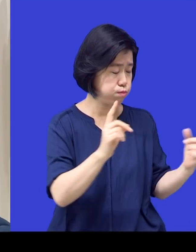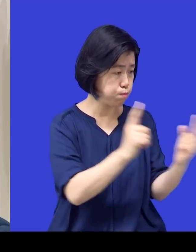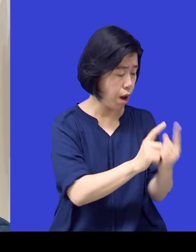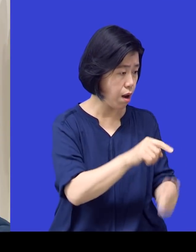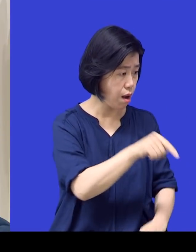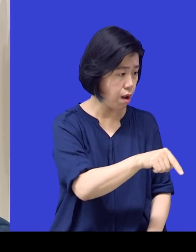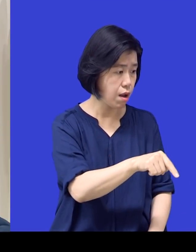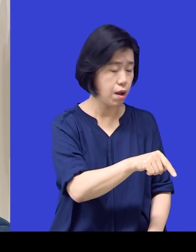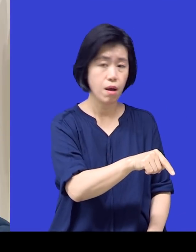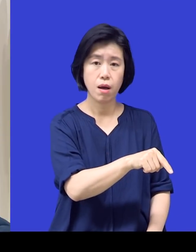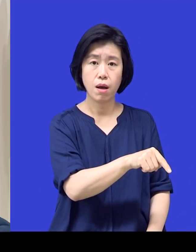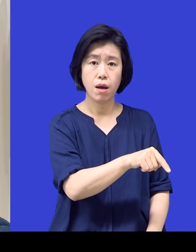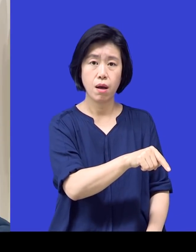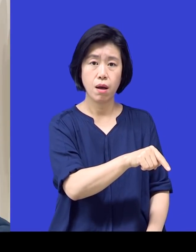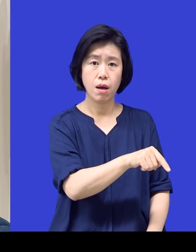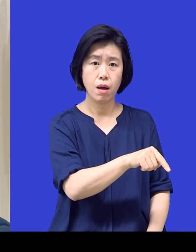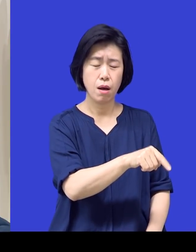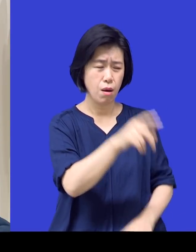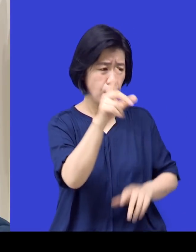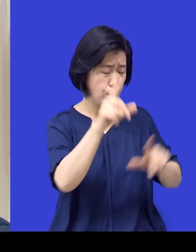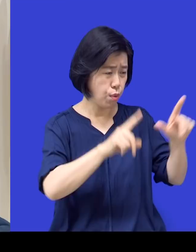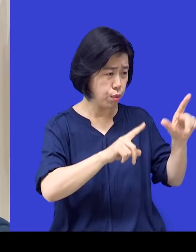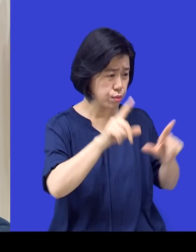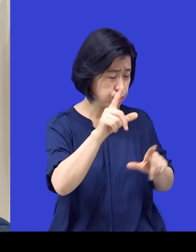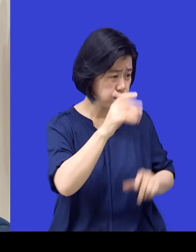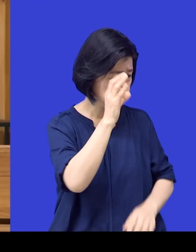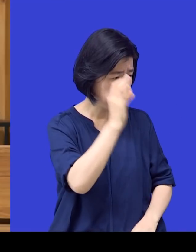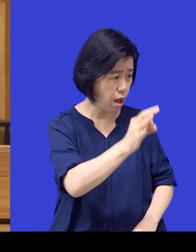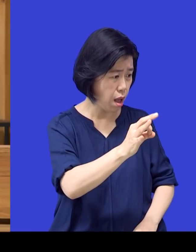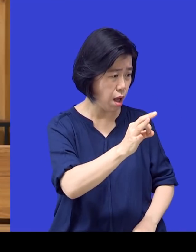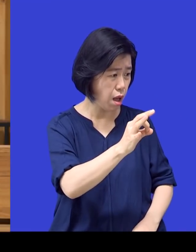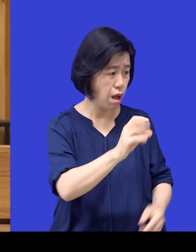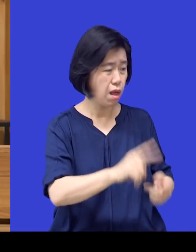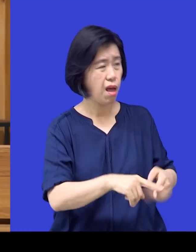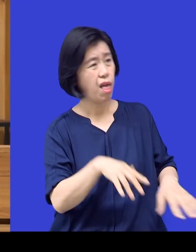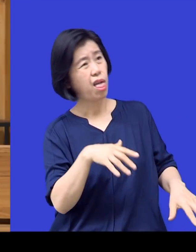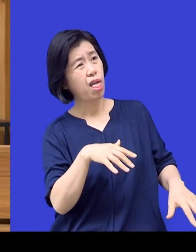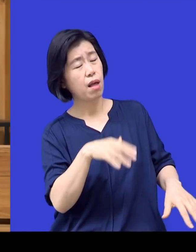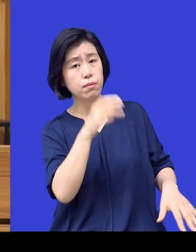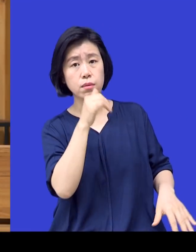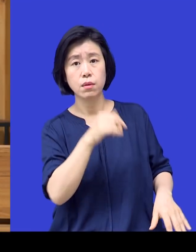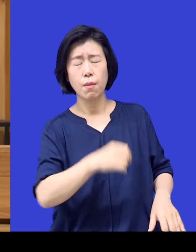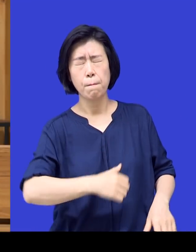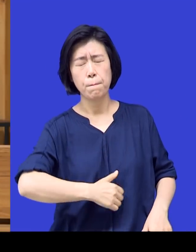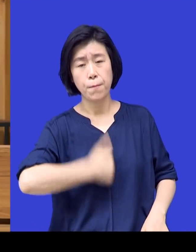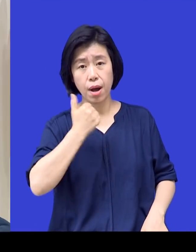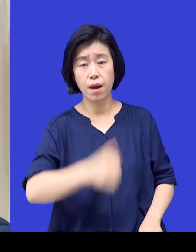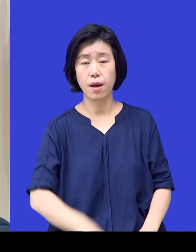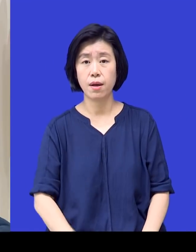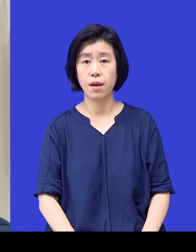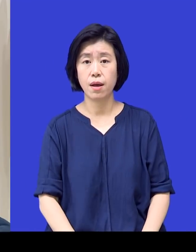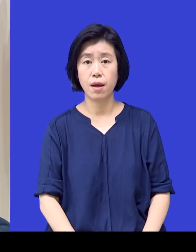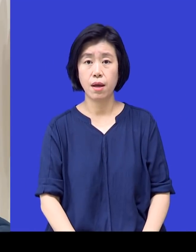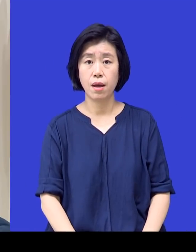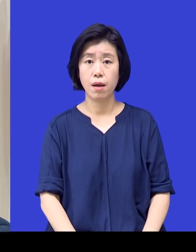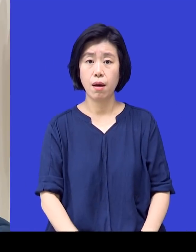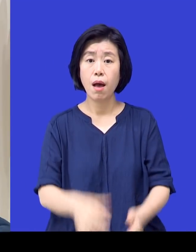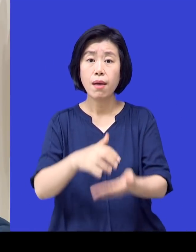이런 결과를 낳았다는 거에 저는 굉장히 화가 난 거예요. 네. 생각해 보세요. 약값만 지금